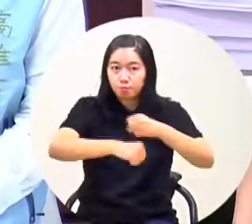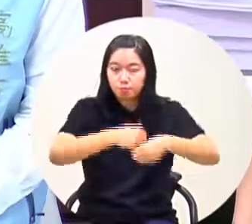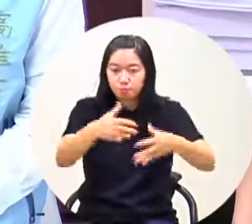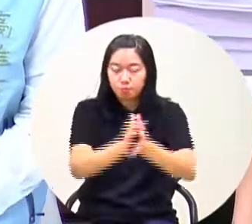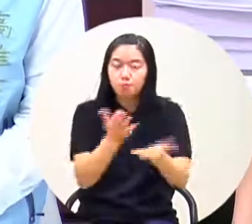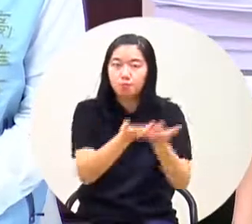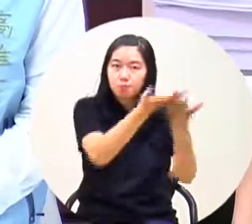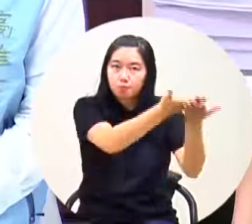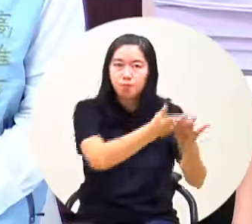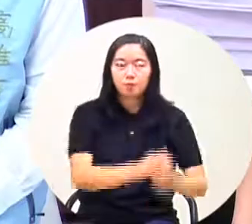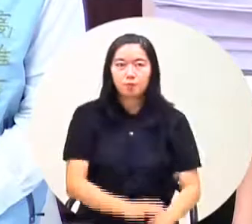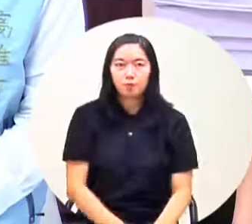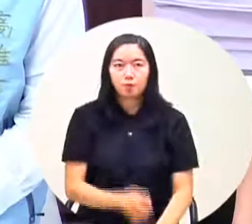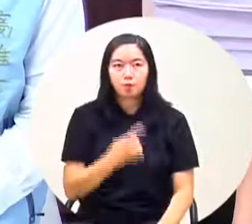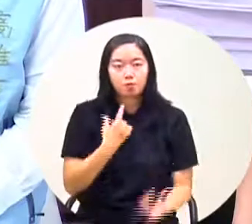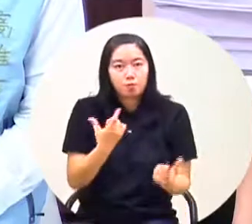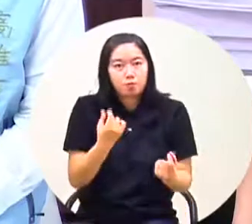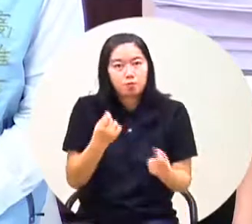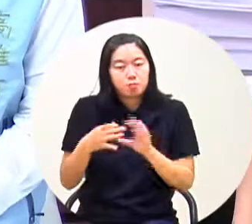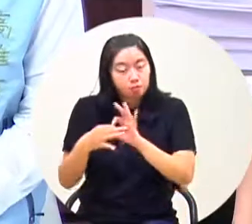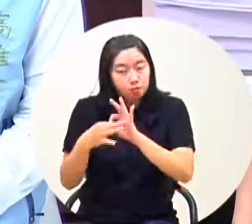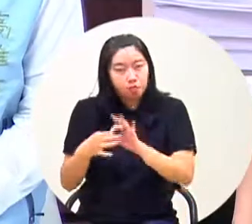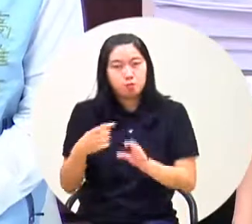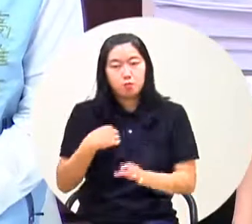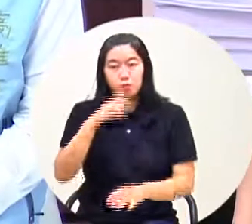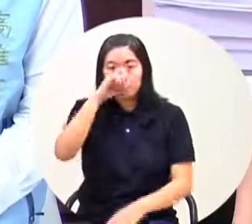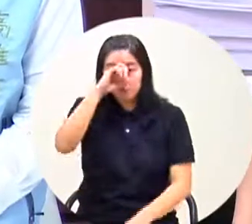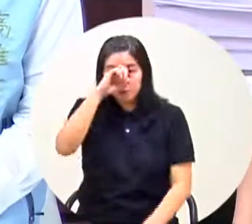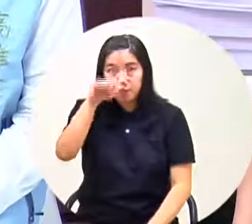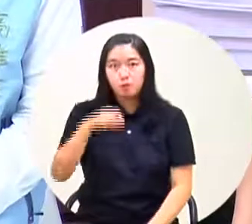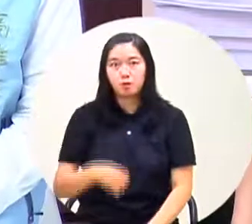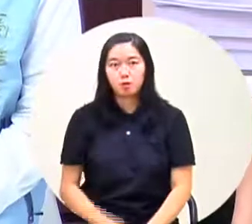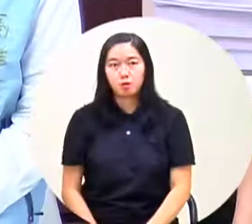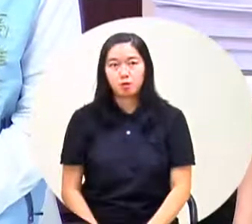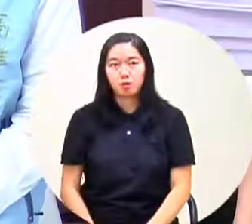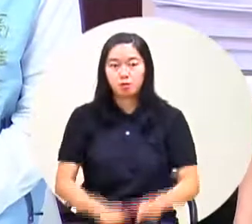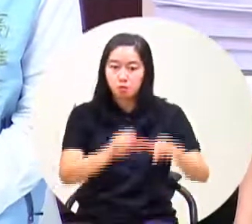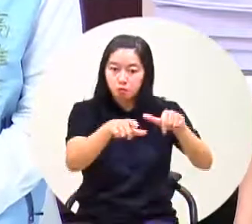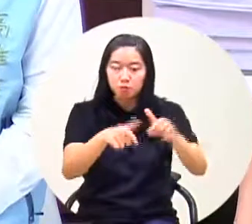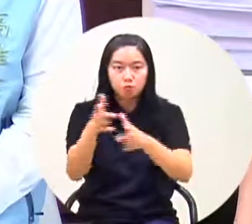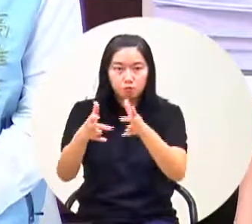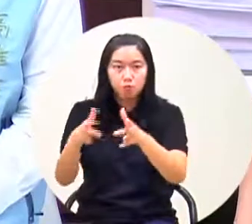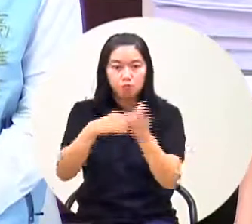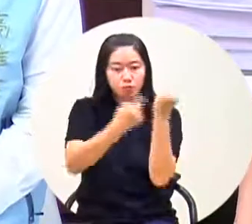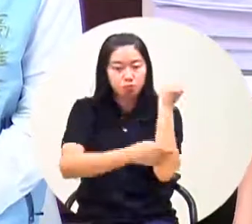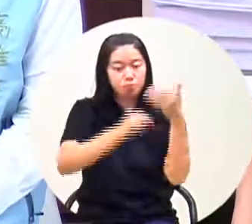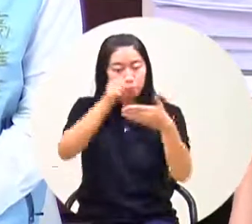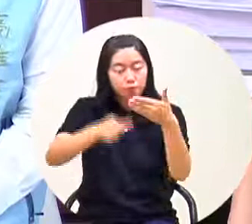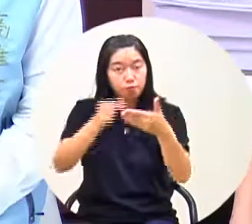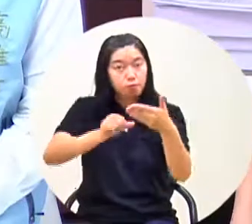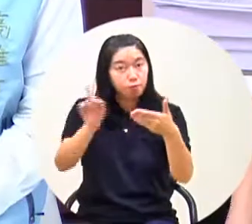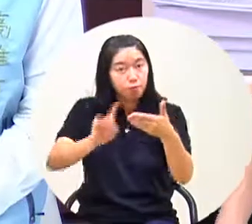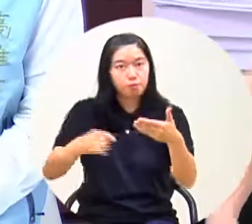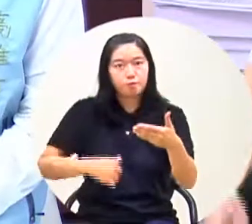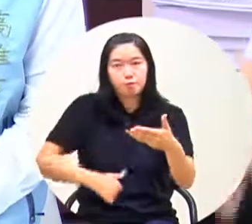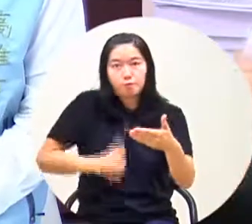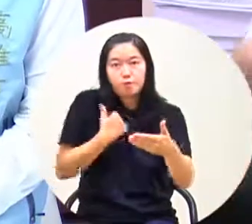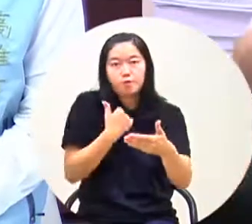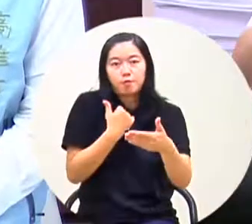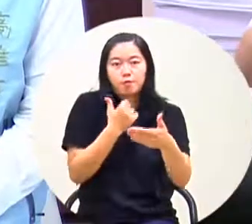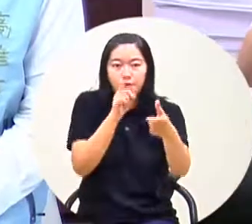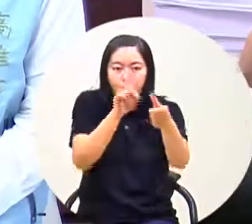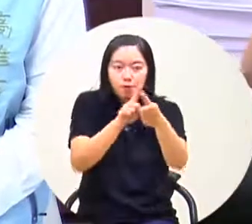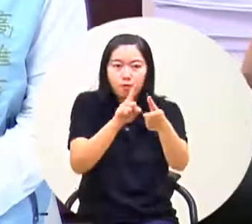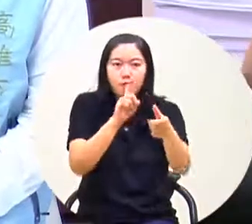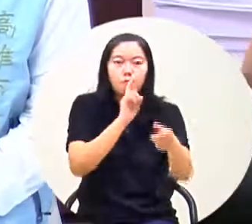哈，我们一直都很关注，我们拢希望哈，咱的主要单位会当知影法令的规定，来那个落实法令哈，